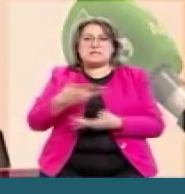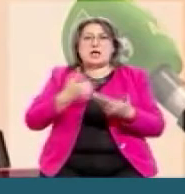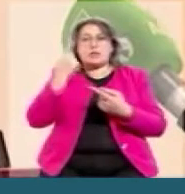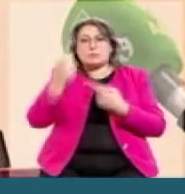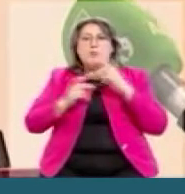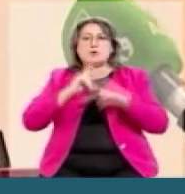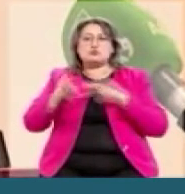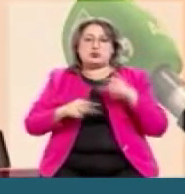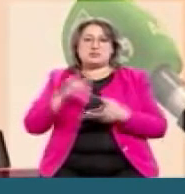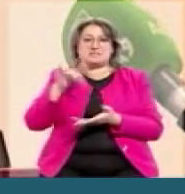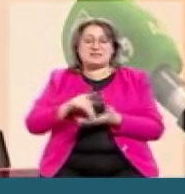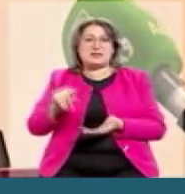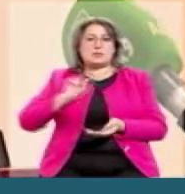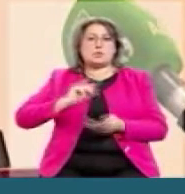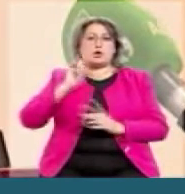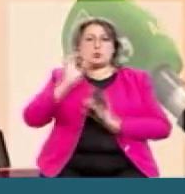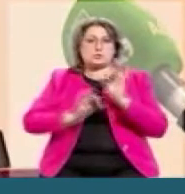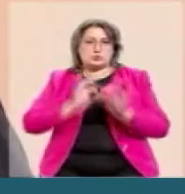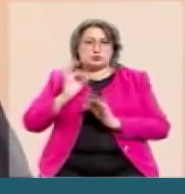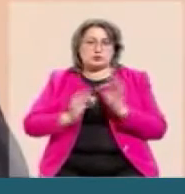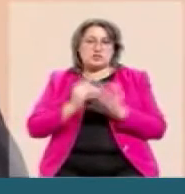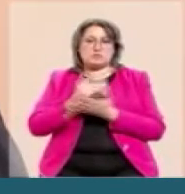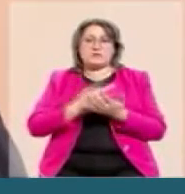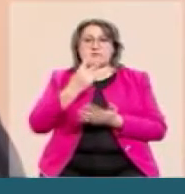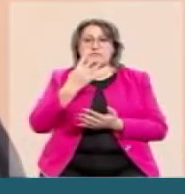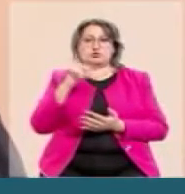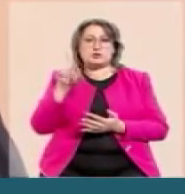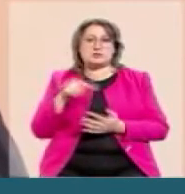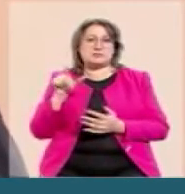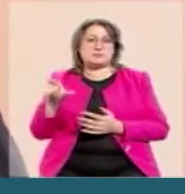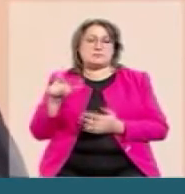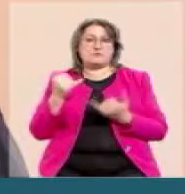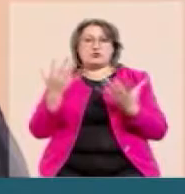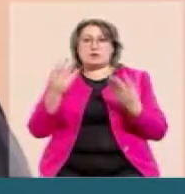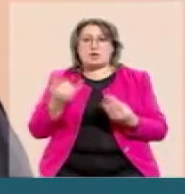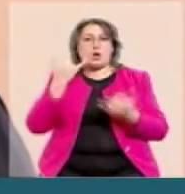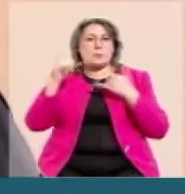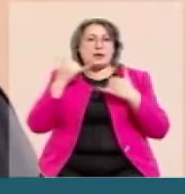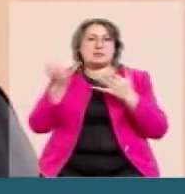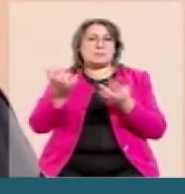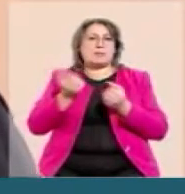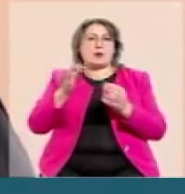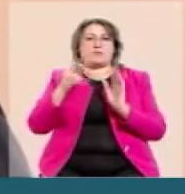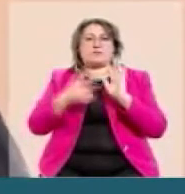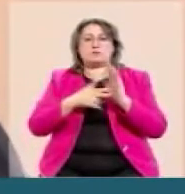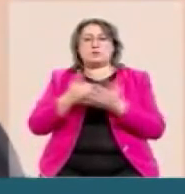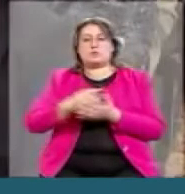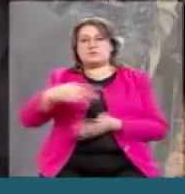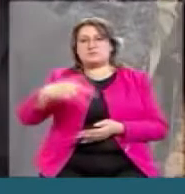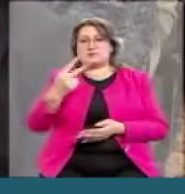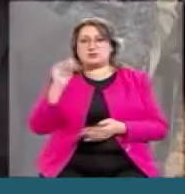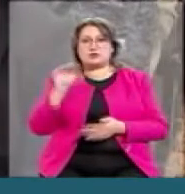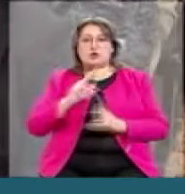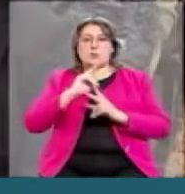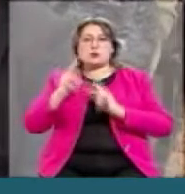подачи обращений. Центр работает в круглосуточном режиме 24/7. На сегодняшний день операторами принимается от 8 до 22